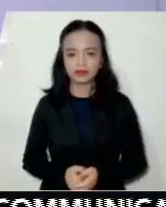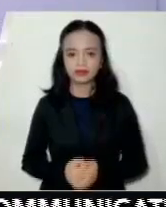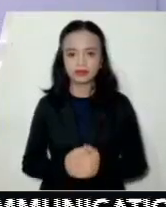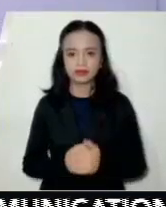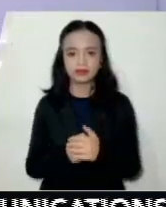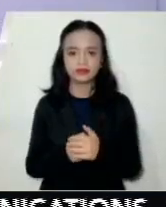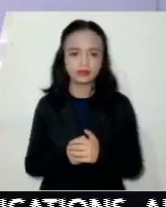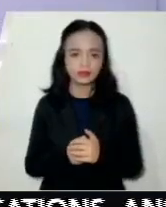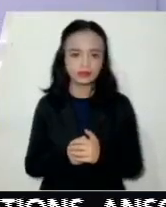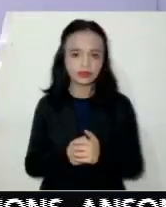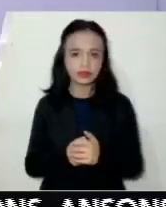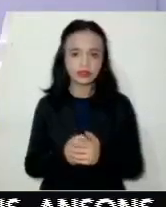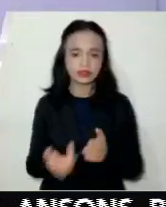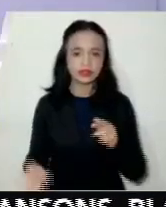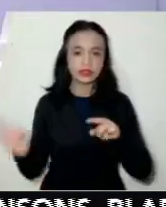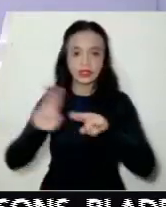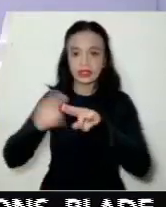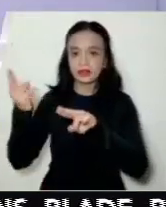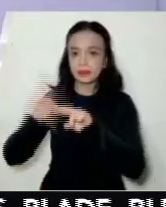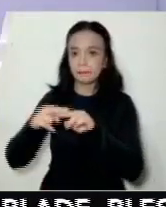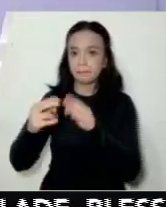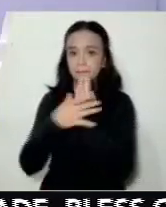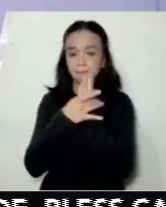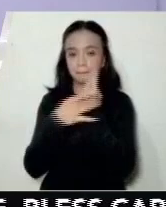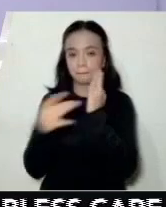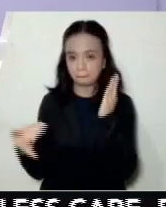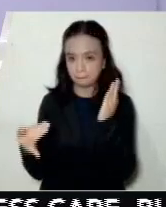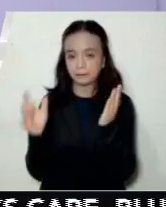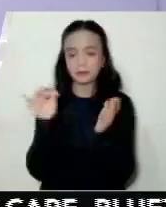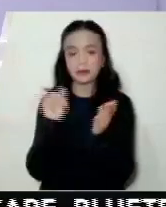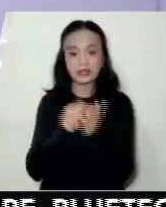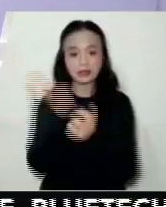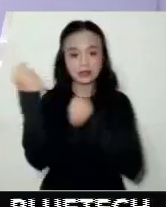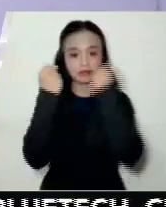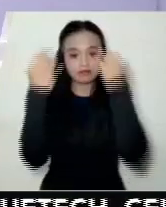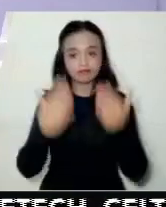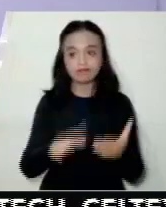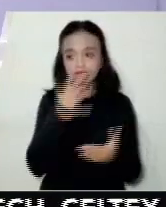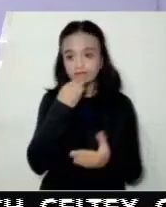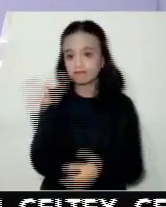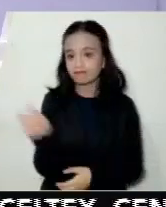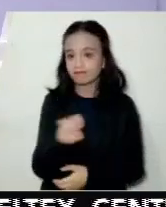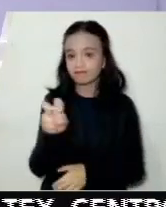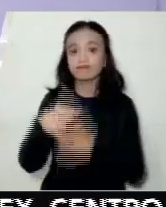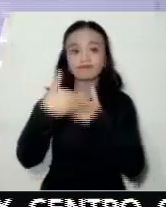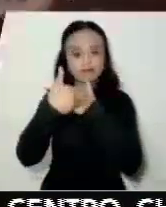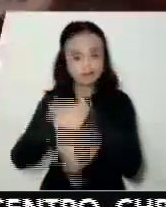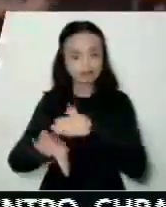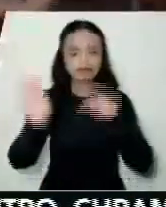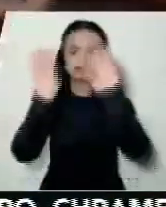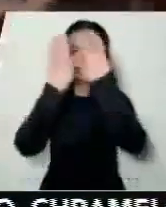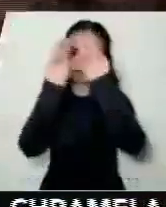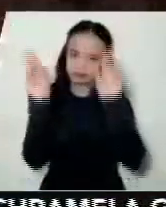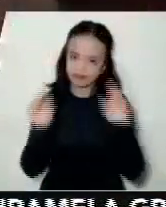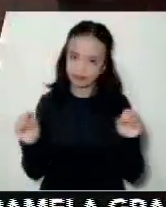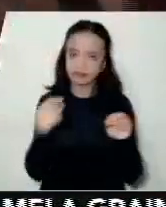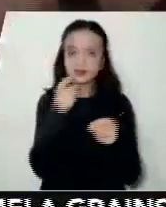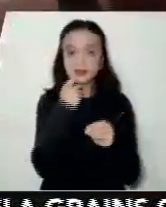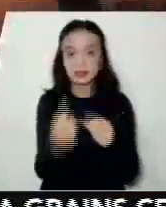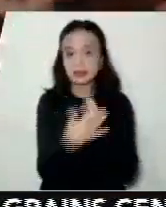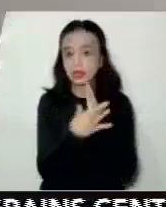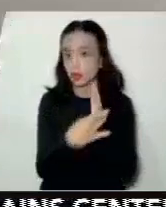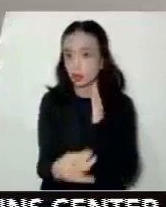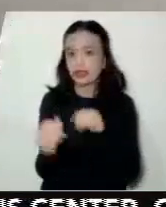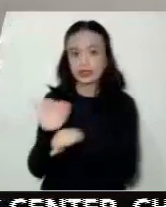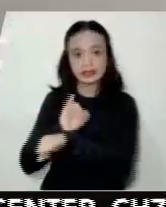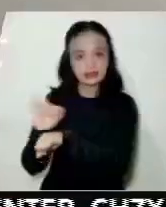Malakihang taas presyo sa petrolyo ang sasalubong naman sa mga motoristang pagbiyahe pagkatapos ng Pasko. Ayon sa Oil Industry Management